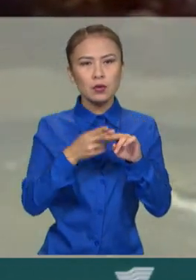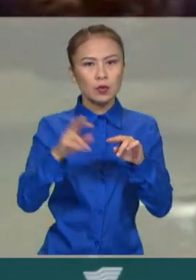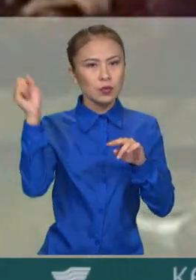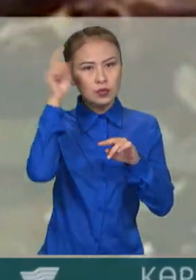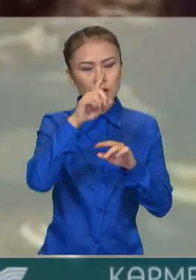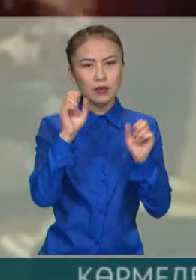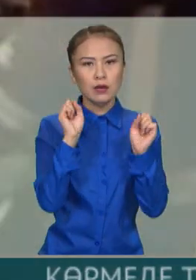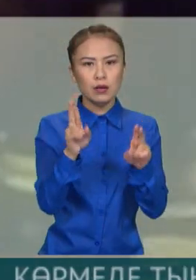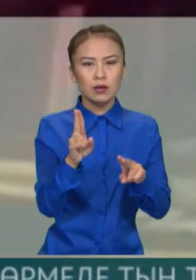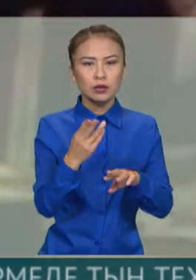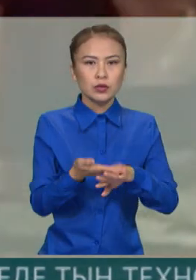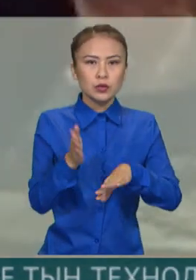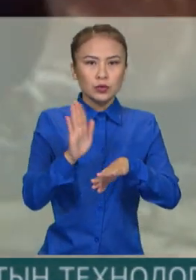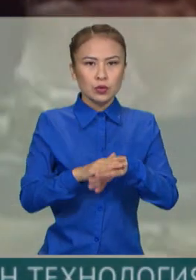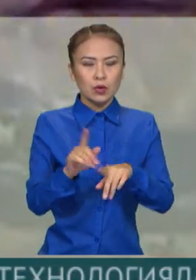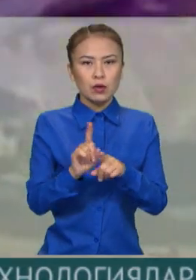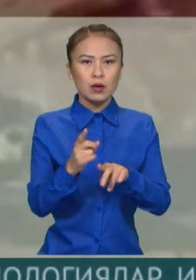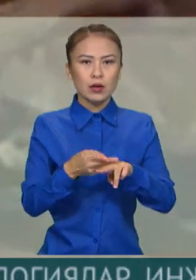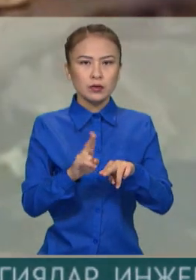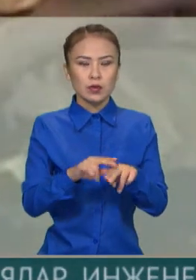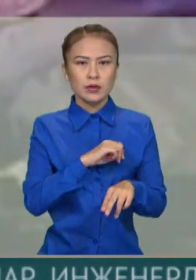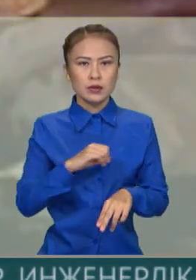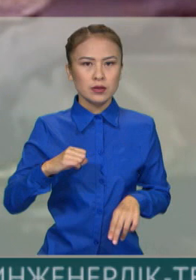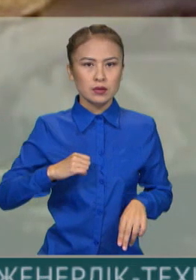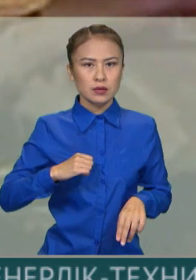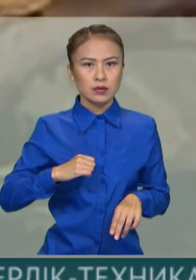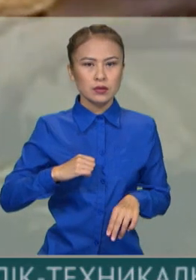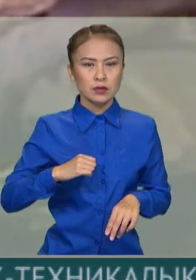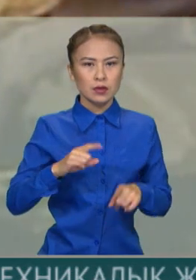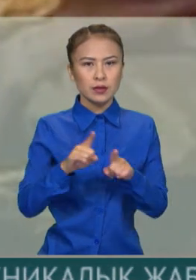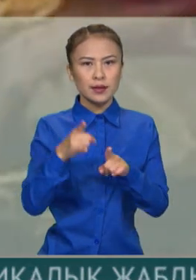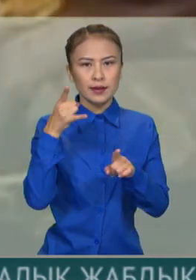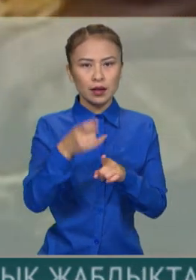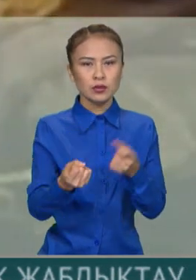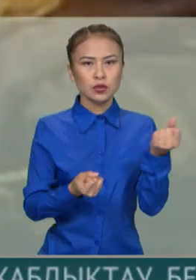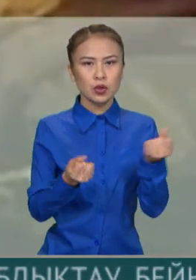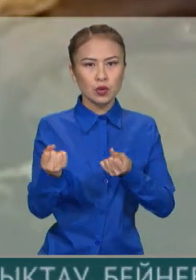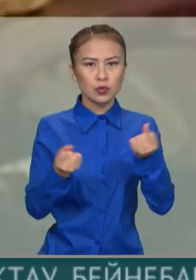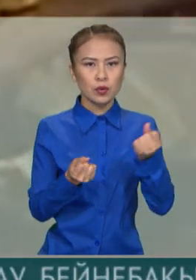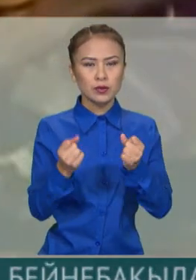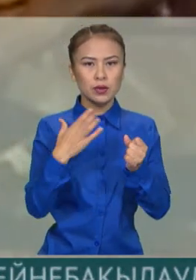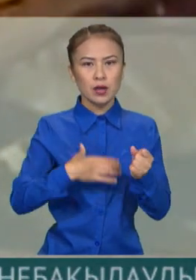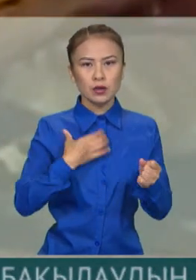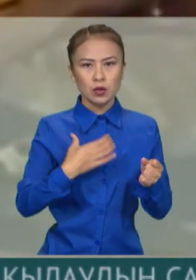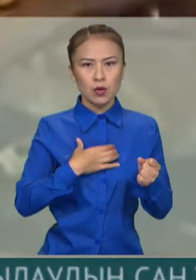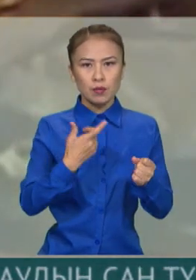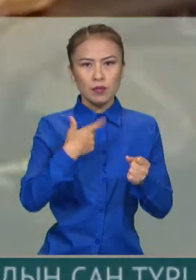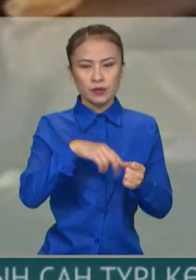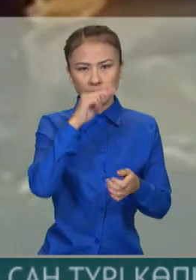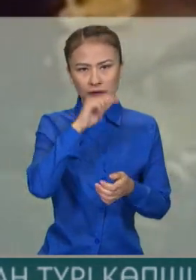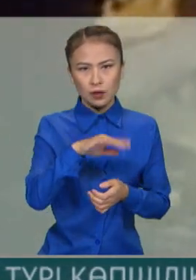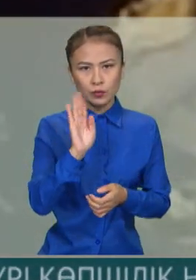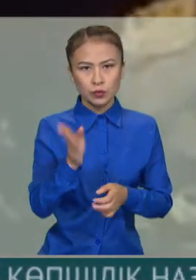Ауыр жараланған 5 қазақстандықтың медициналық шығыстарын такси жүргізушісінің сақтандыру компаниясы өзіне алатыны